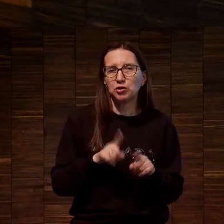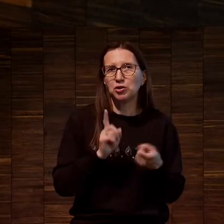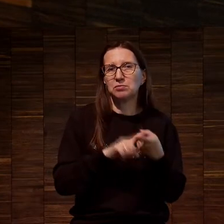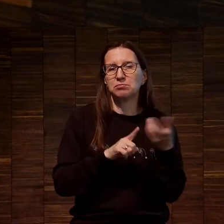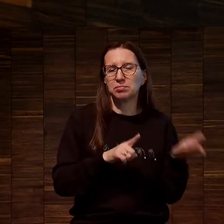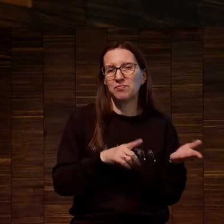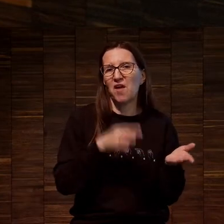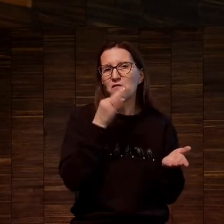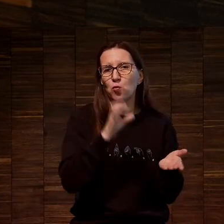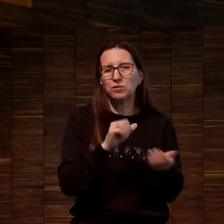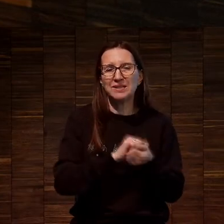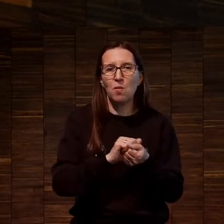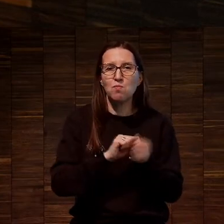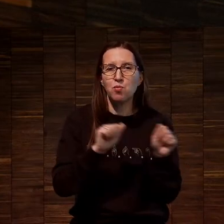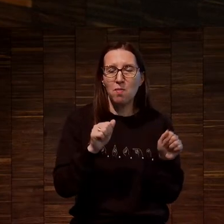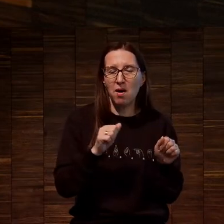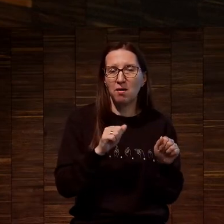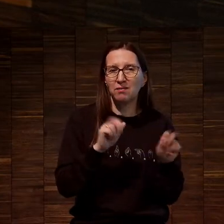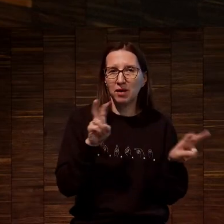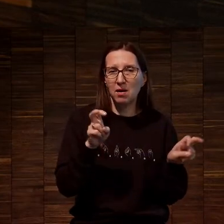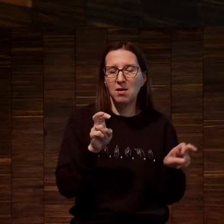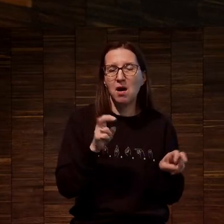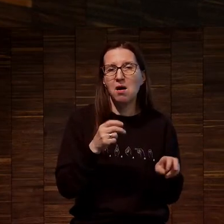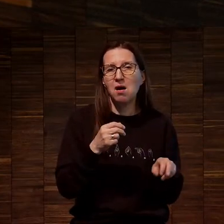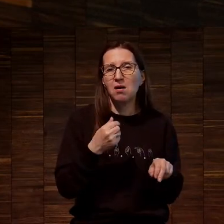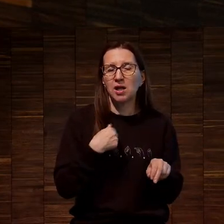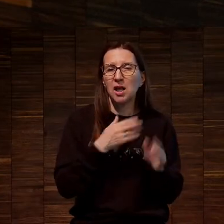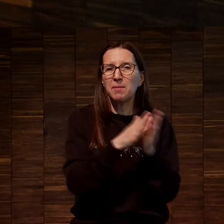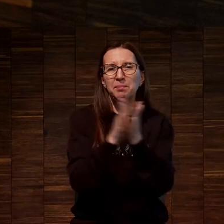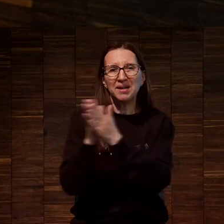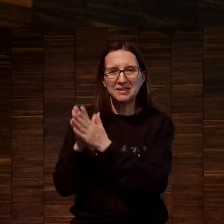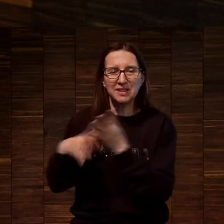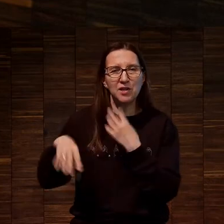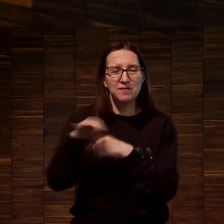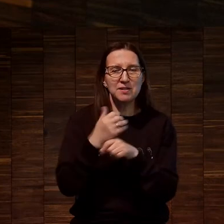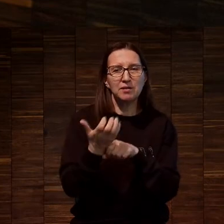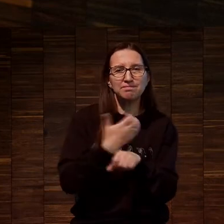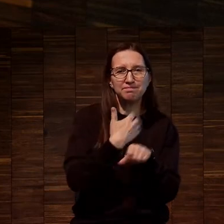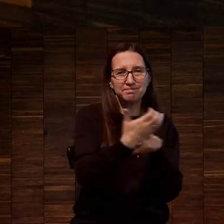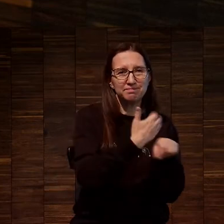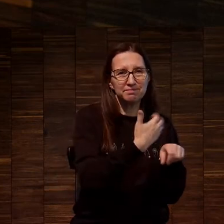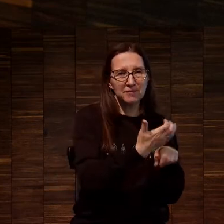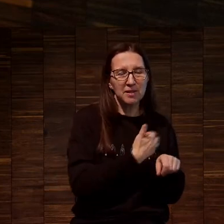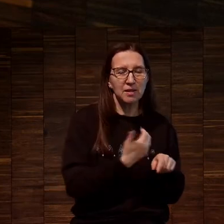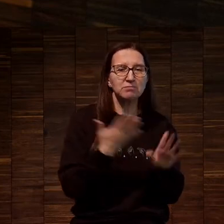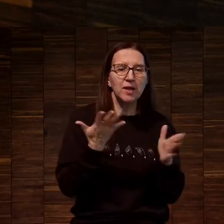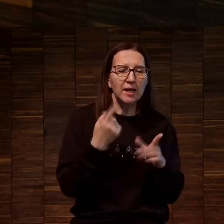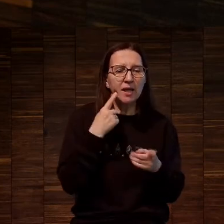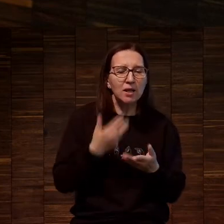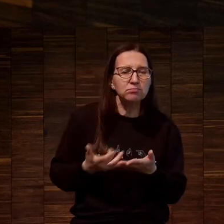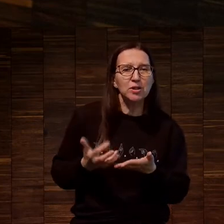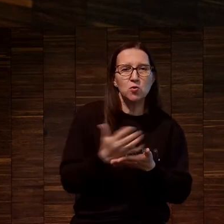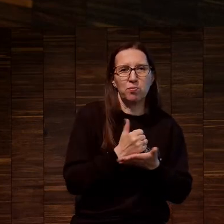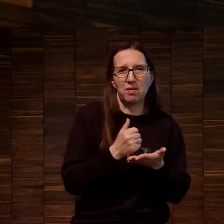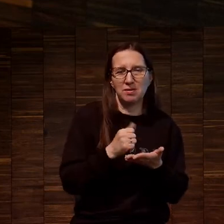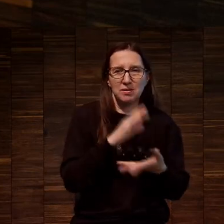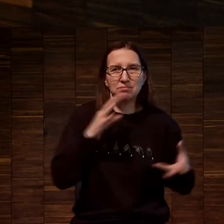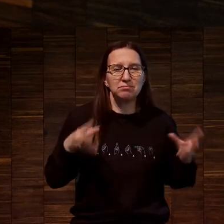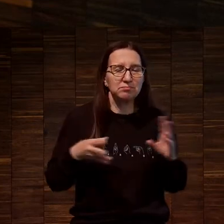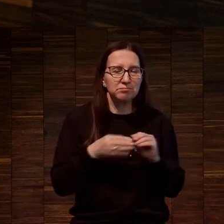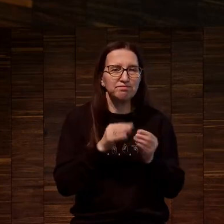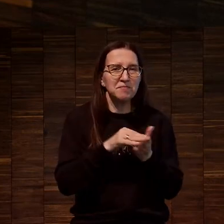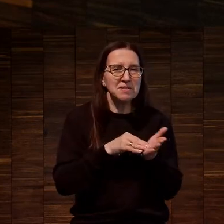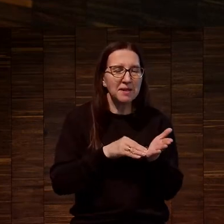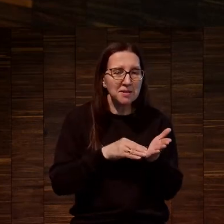бумаги супермаркетом, когда мы просили первое время прислать какую-то статистику, ну, собирали